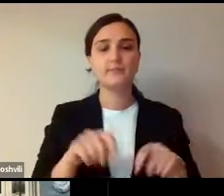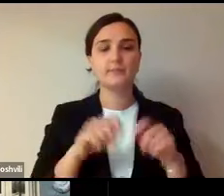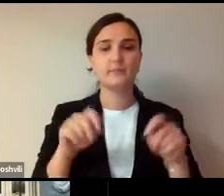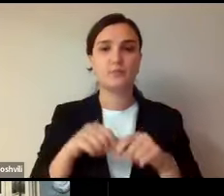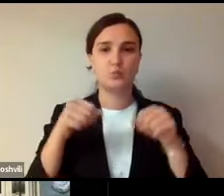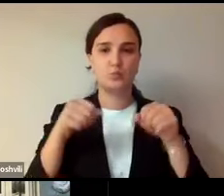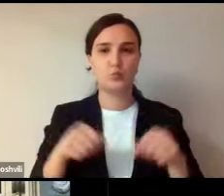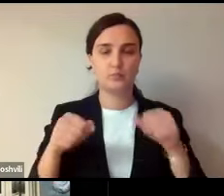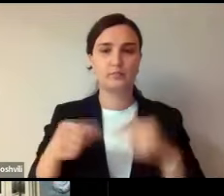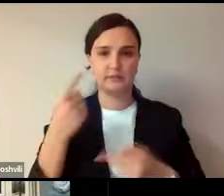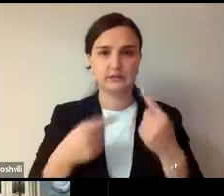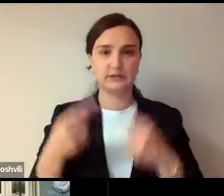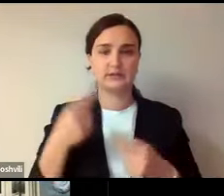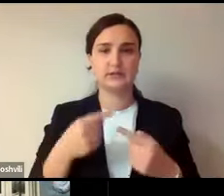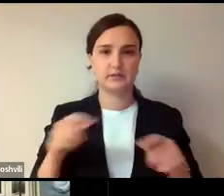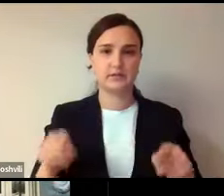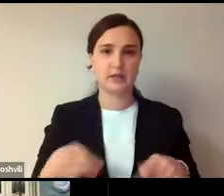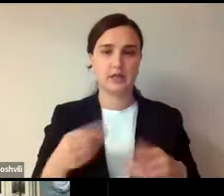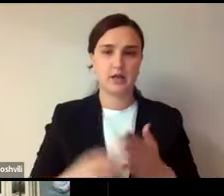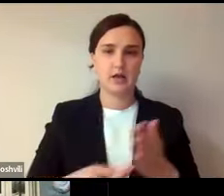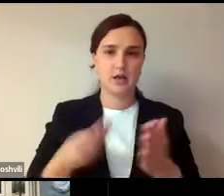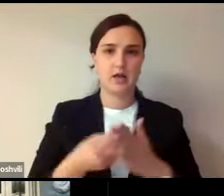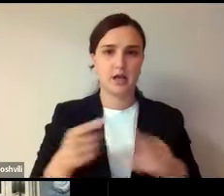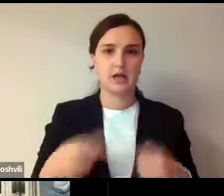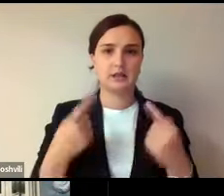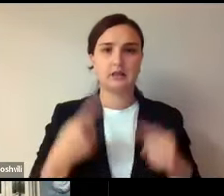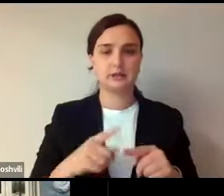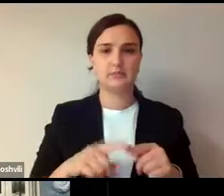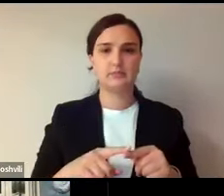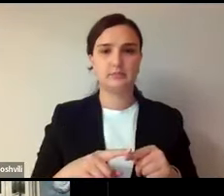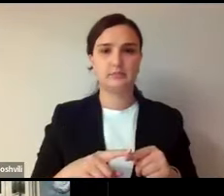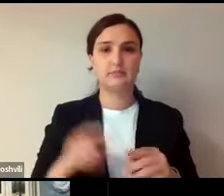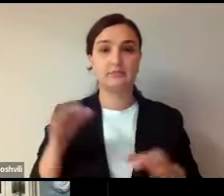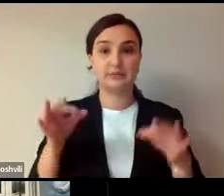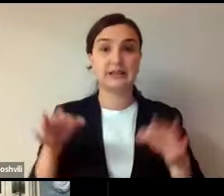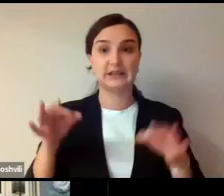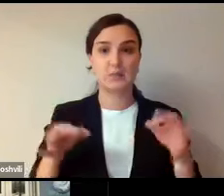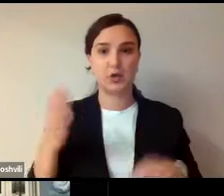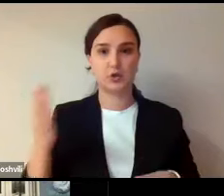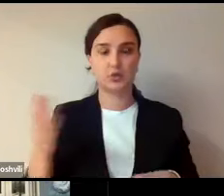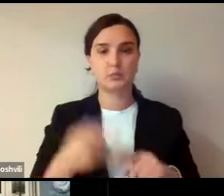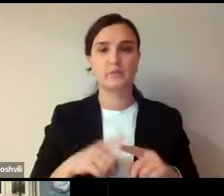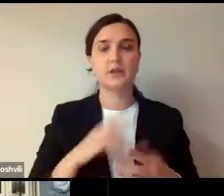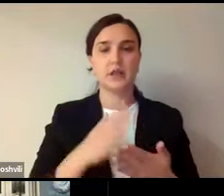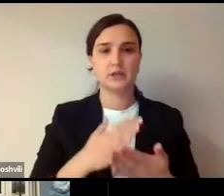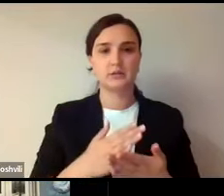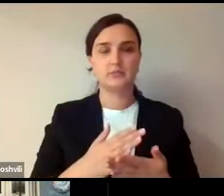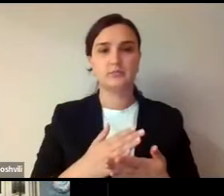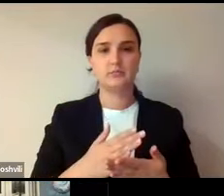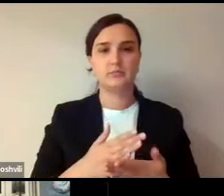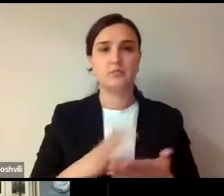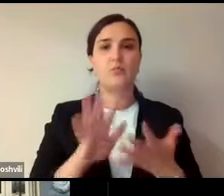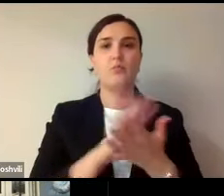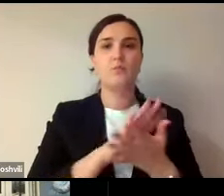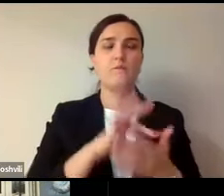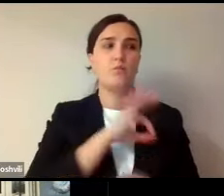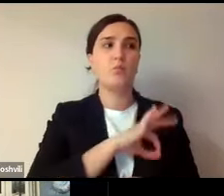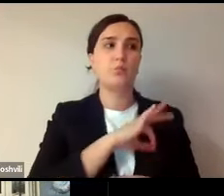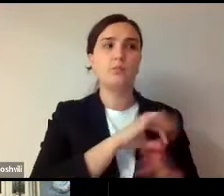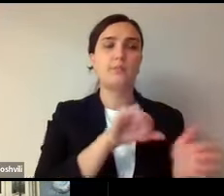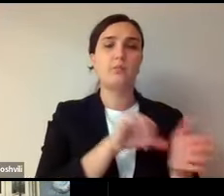უფლება აღდგეს. ანუ სასამართლო მართლმსაჯულება ესეთი ფული სისტემაა. ამისათვის არსებობს რა თქმა უნდა უფასო იურიდიული